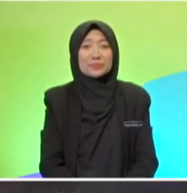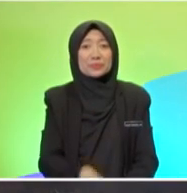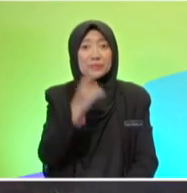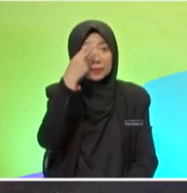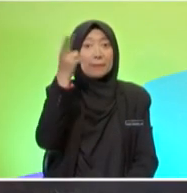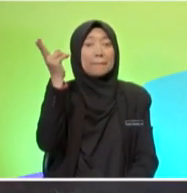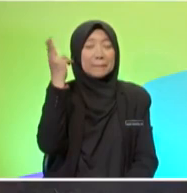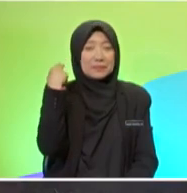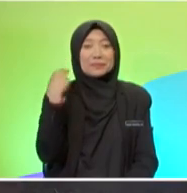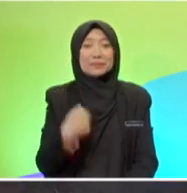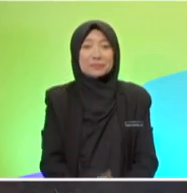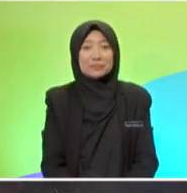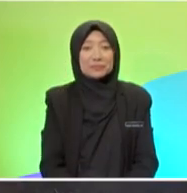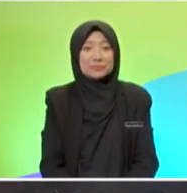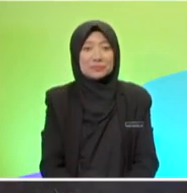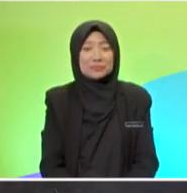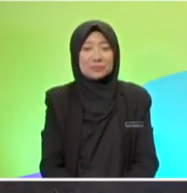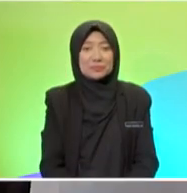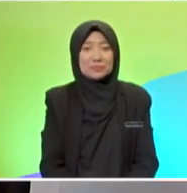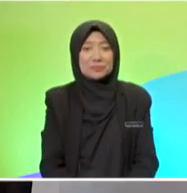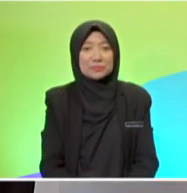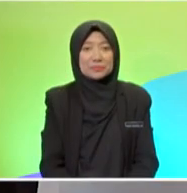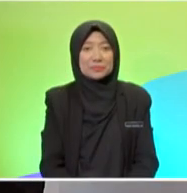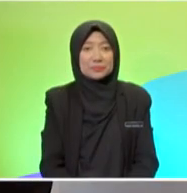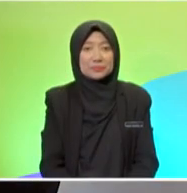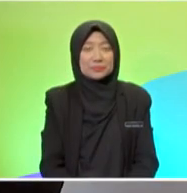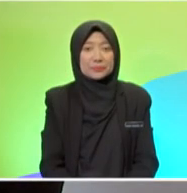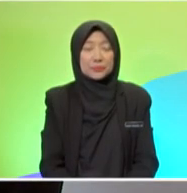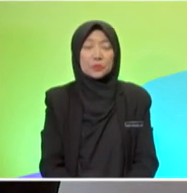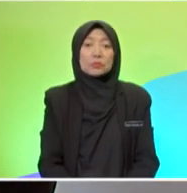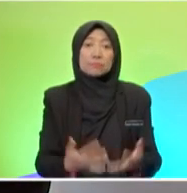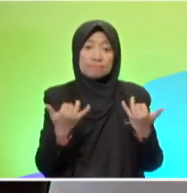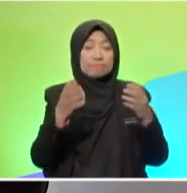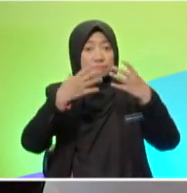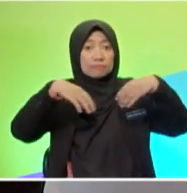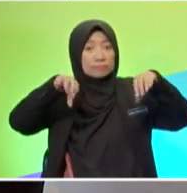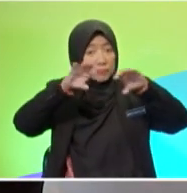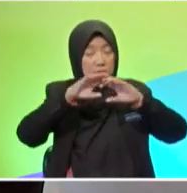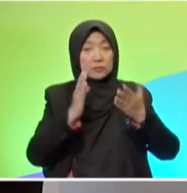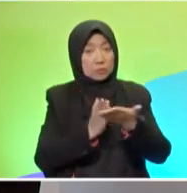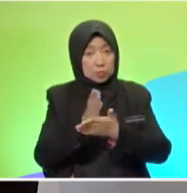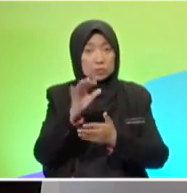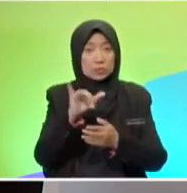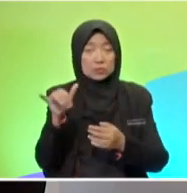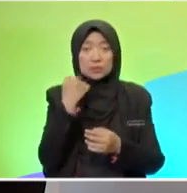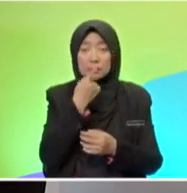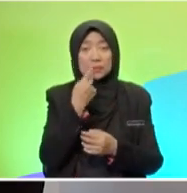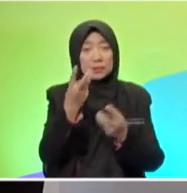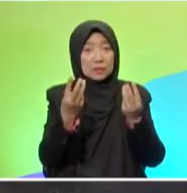oke seterusnya kita pergi kepada situasi yang seterusnya Siapa yang pilih kan